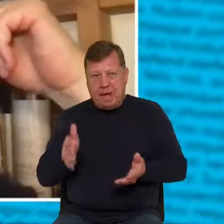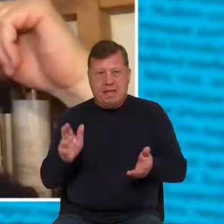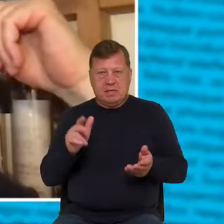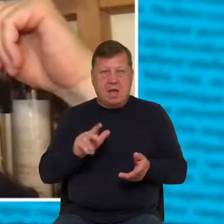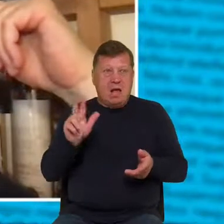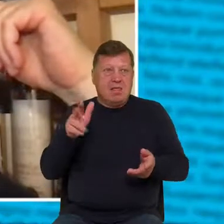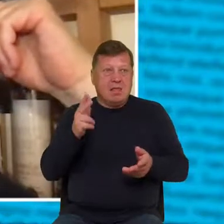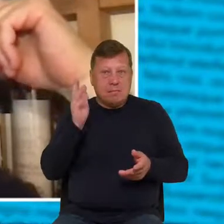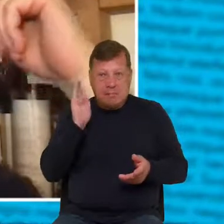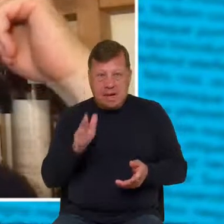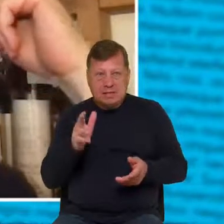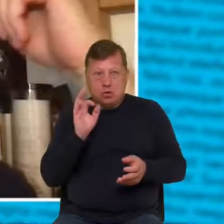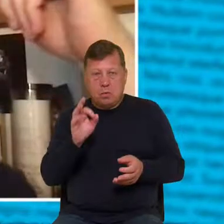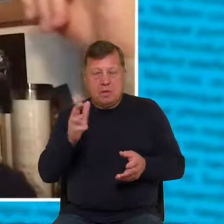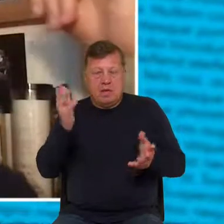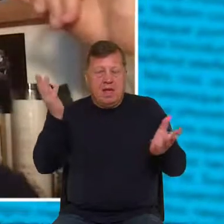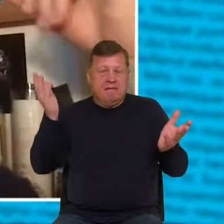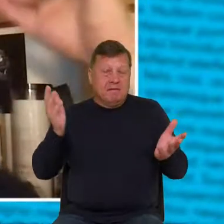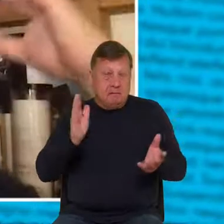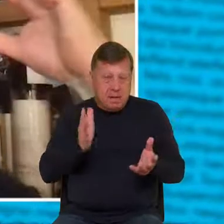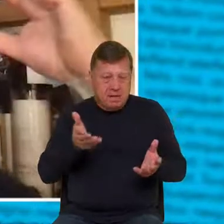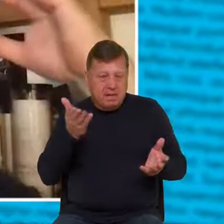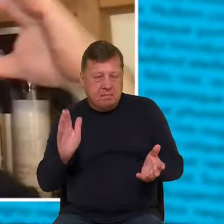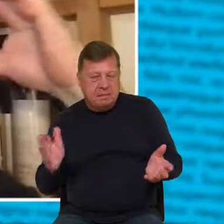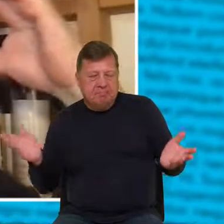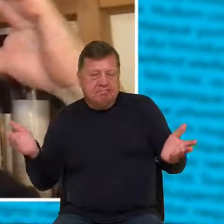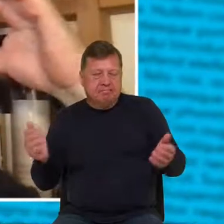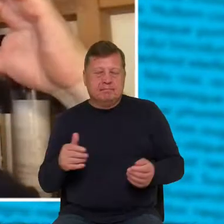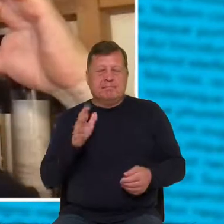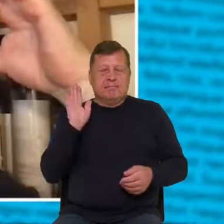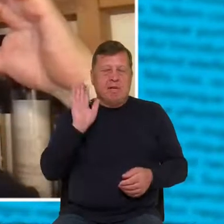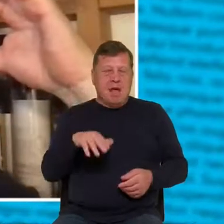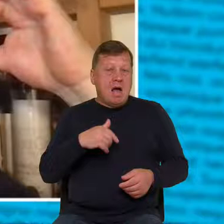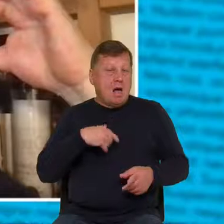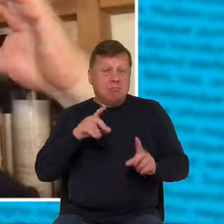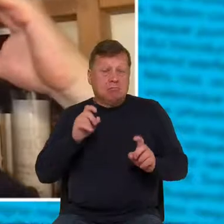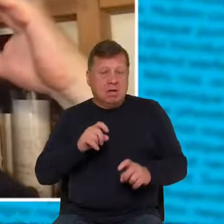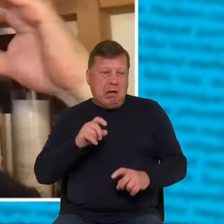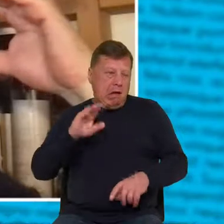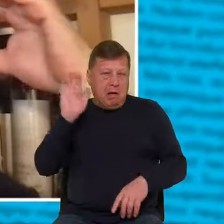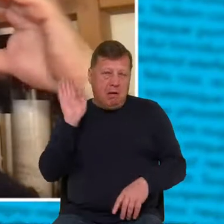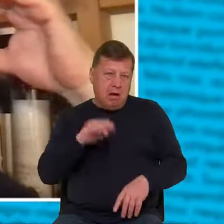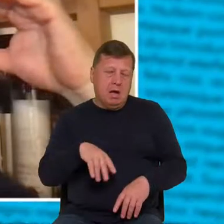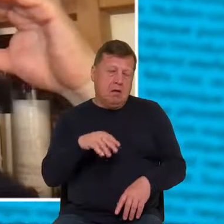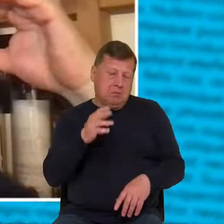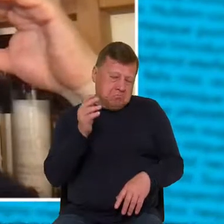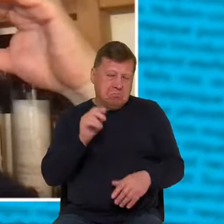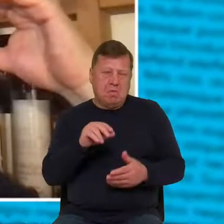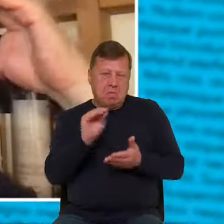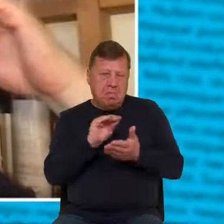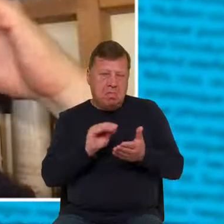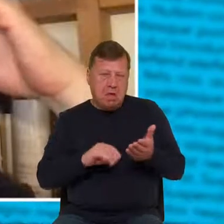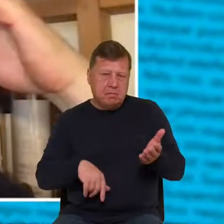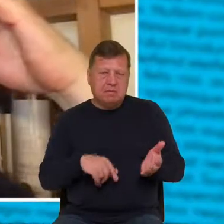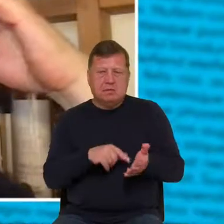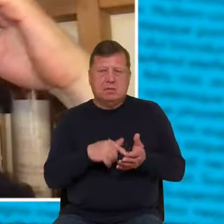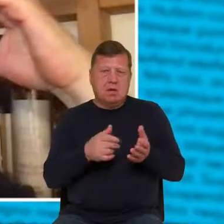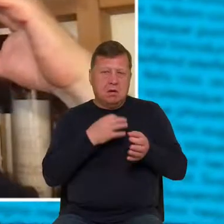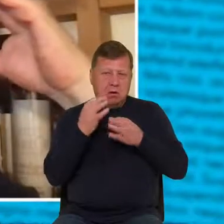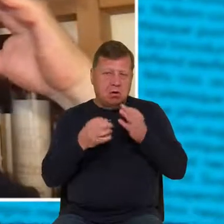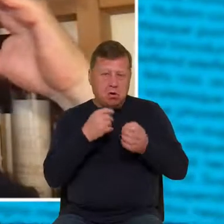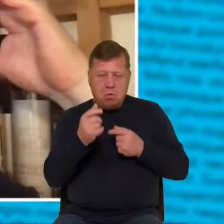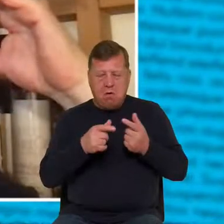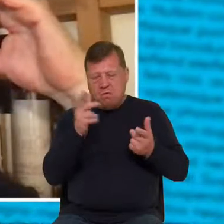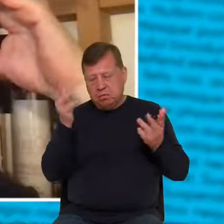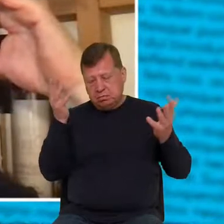Nigdy nie wiadomo, czy wyjdzie. Tak więc kiedy zaczynałem, pomyślałem, dobra, napiszę powieść, będę miał tam wiele różnych perspektyw, wiele różnych